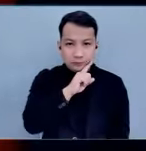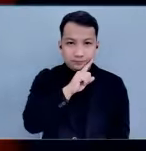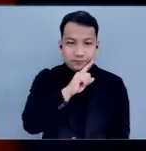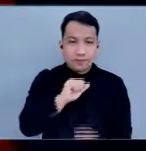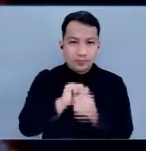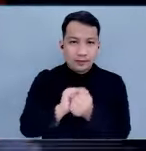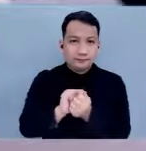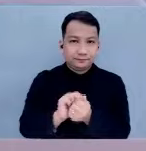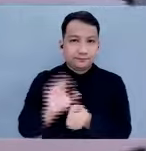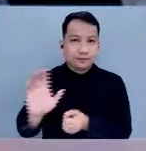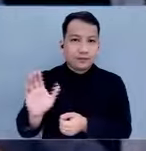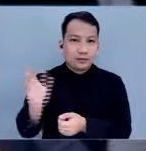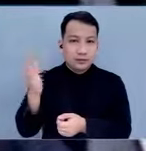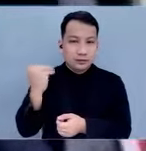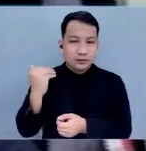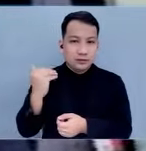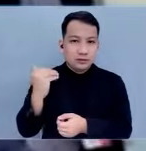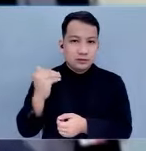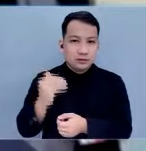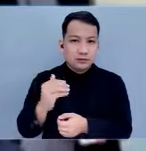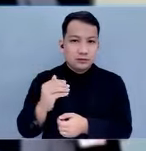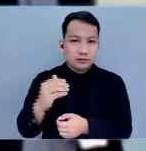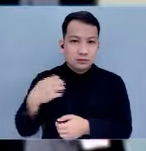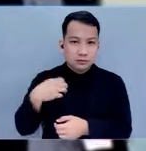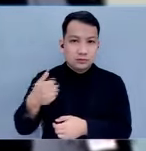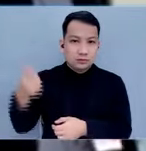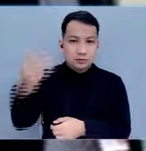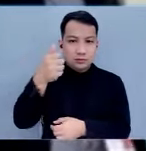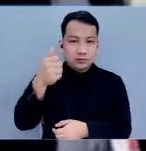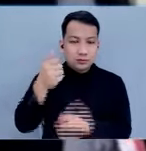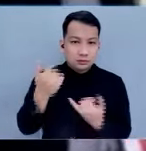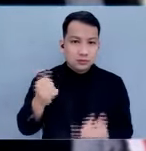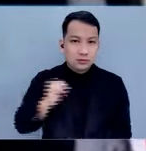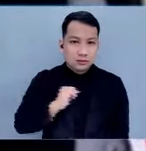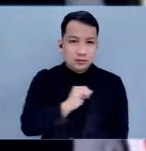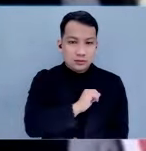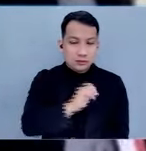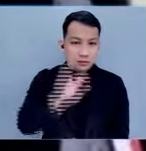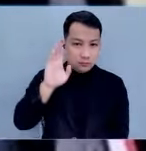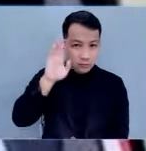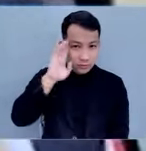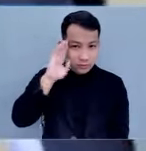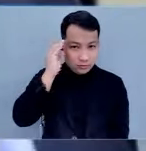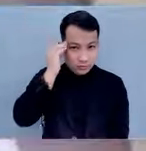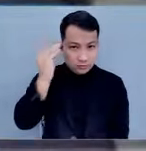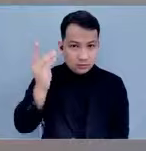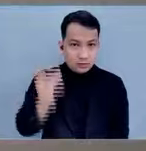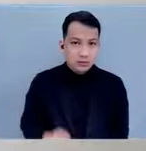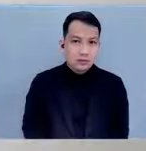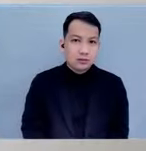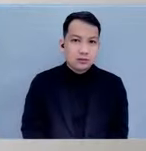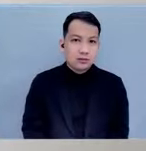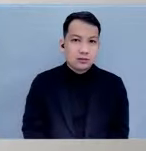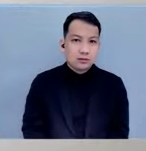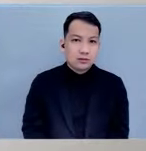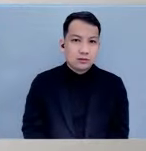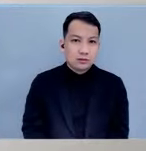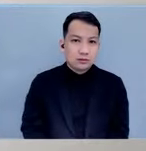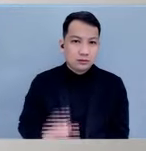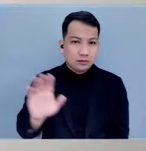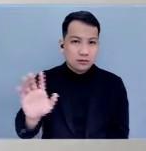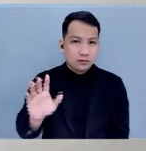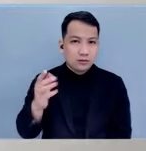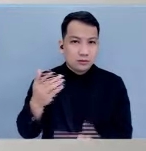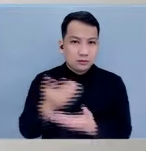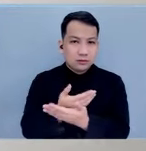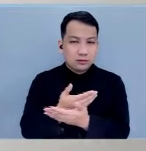VP Sara si dating Davao City Police Chief at ngayon Senador Ronald Bato de la Rosa. Nag-imbento talaga siya ng bagong